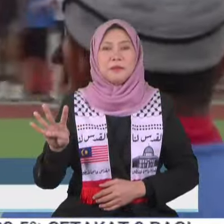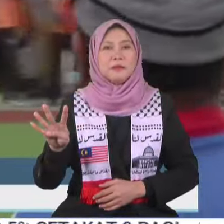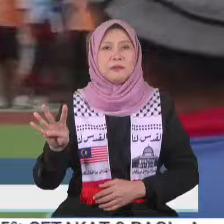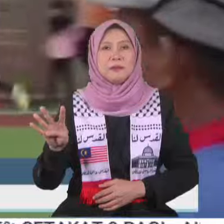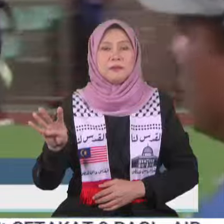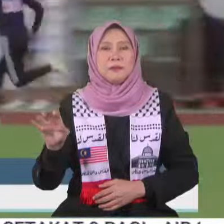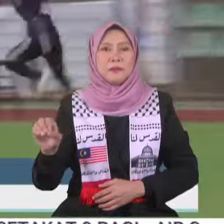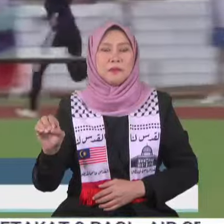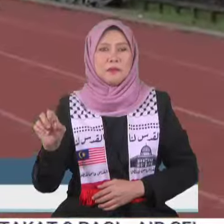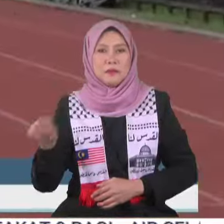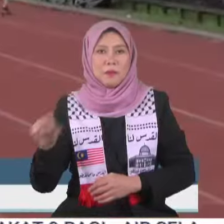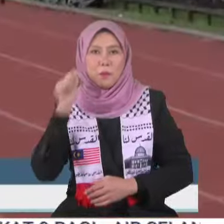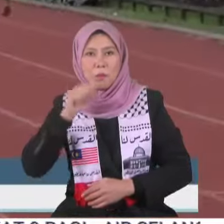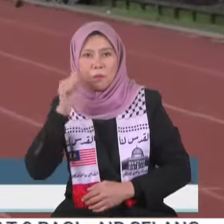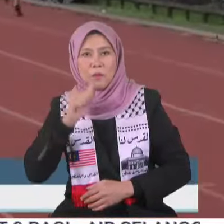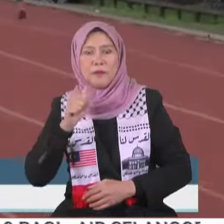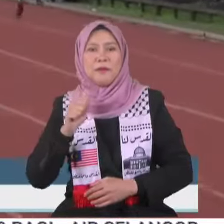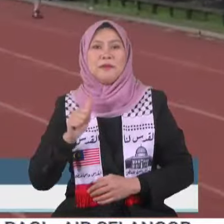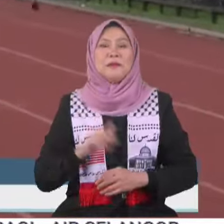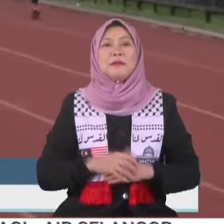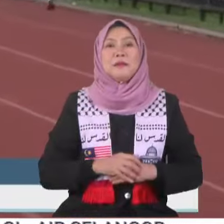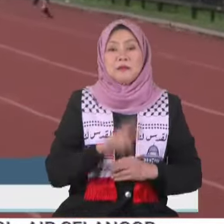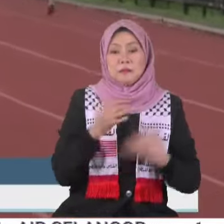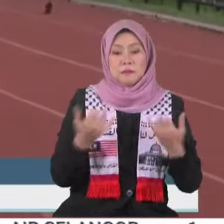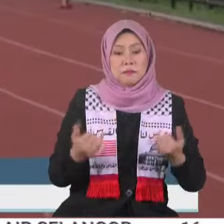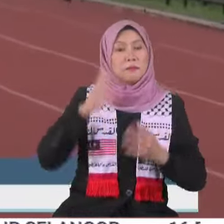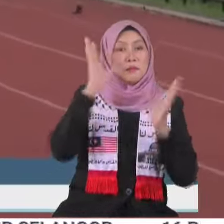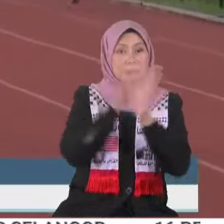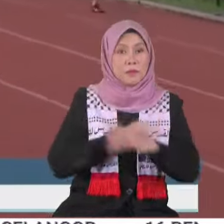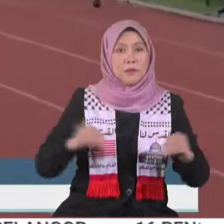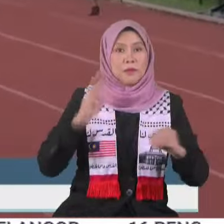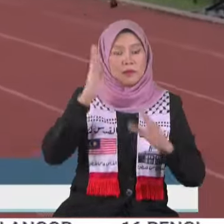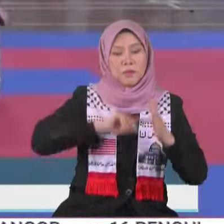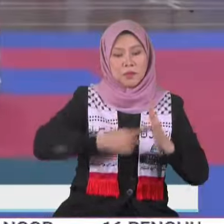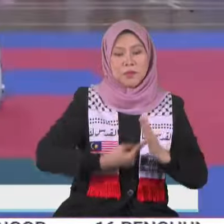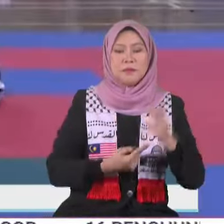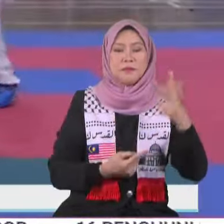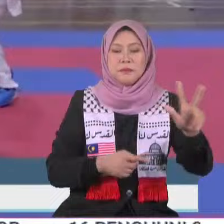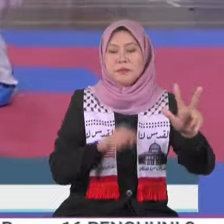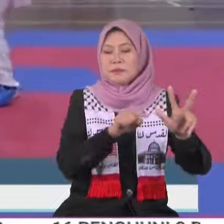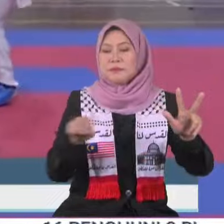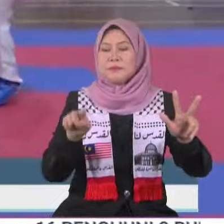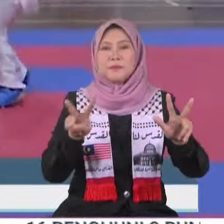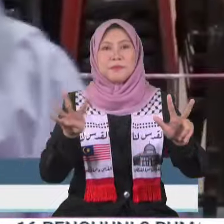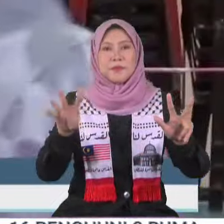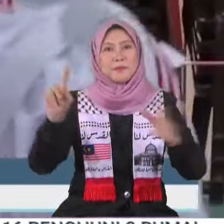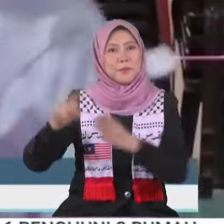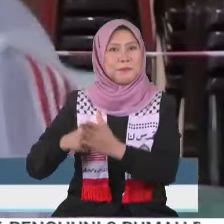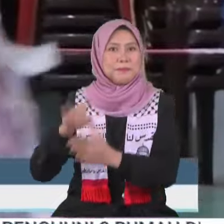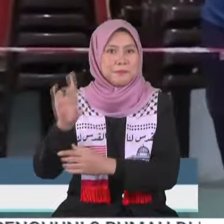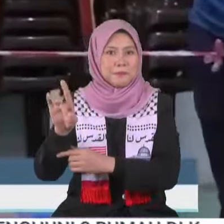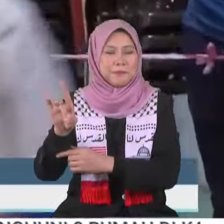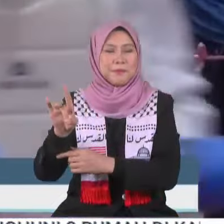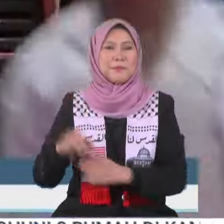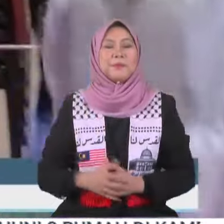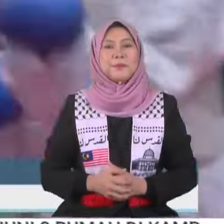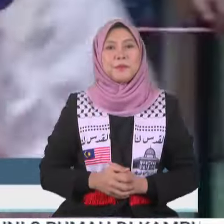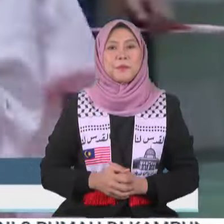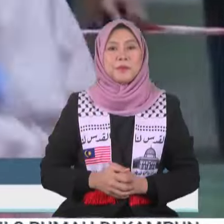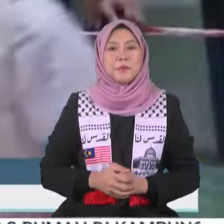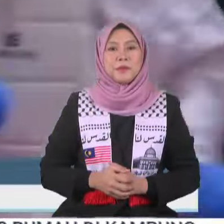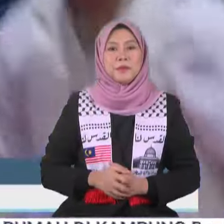atlet wanita. Sukma edisi ke-21 di Sarawak akan bermula 13 hingga 24 Ogos ini.